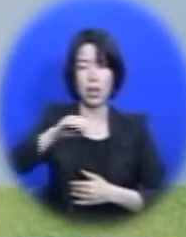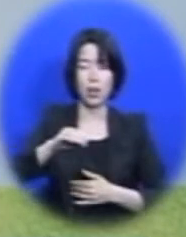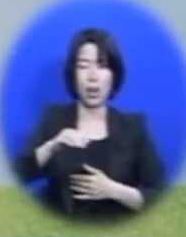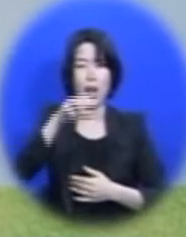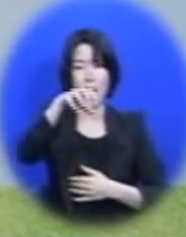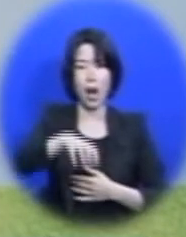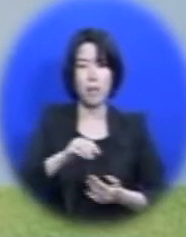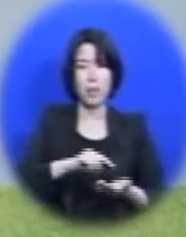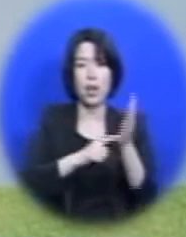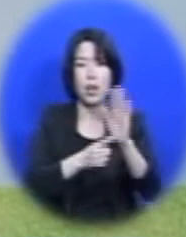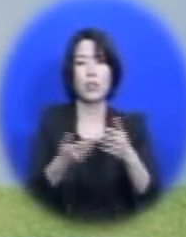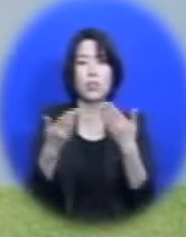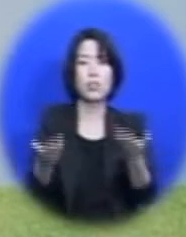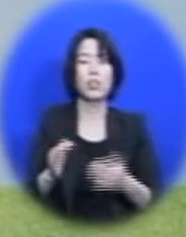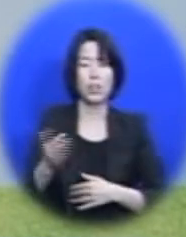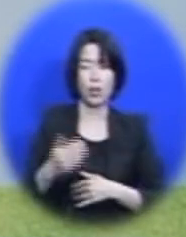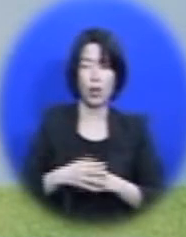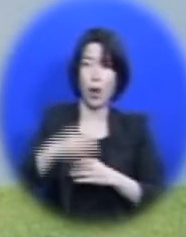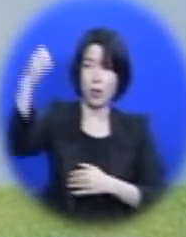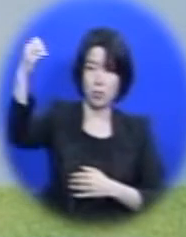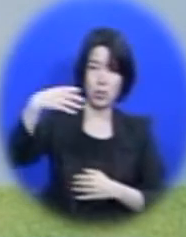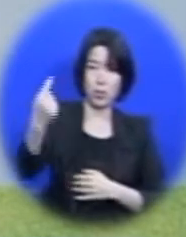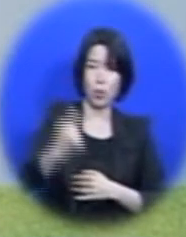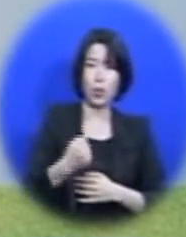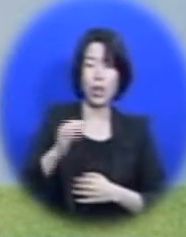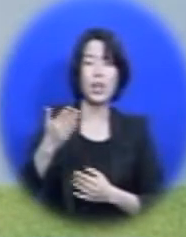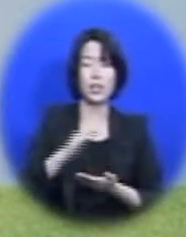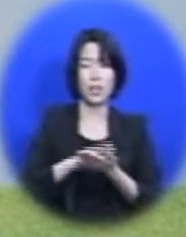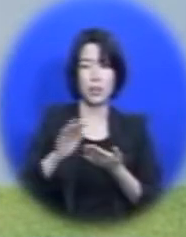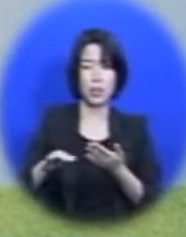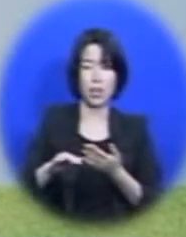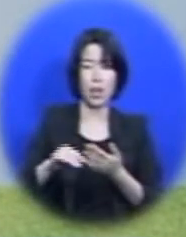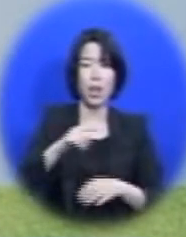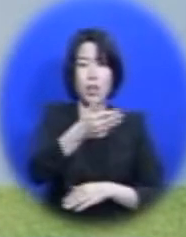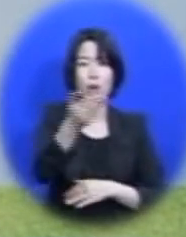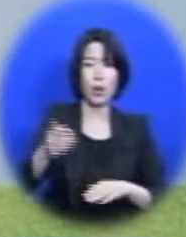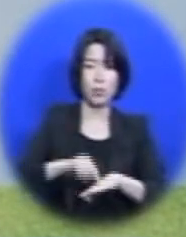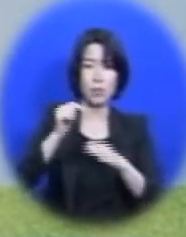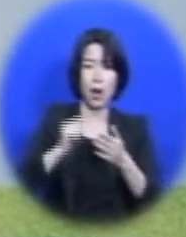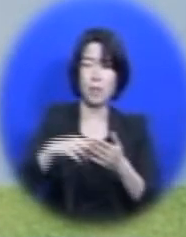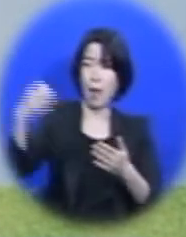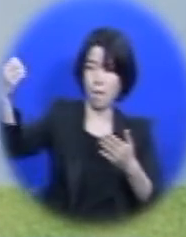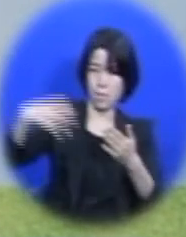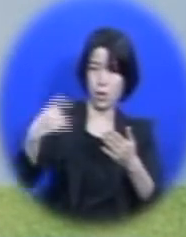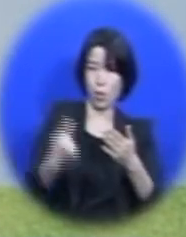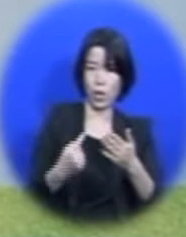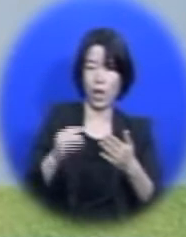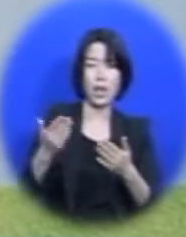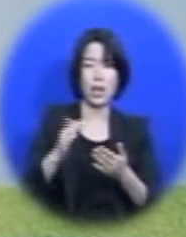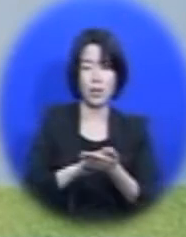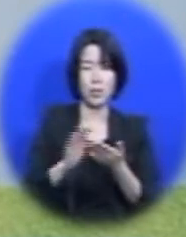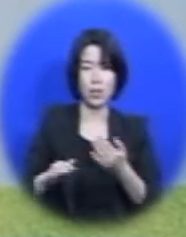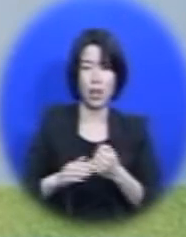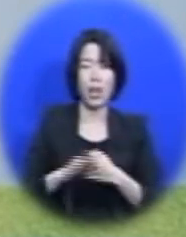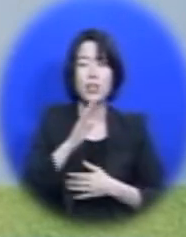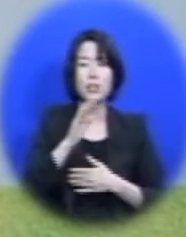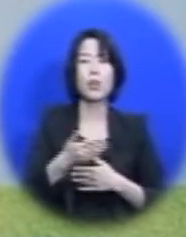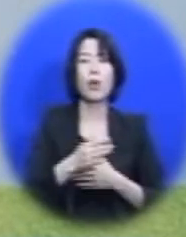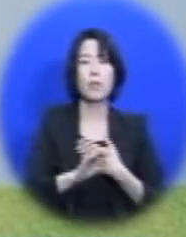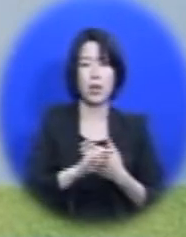돼요. 빛이 들어오게 해야 됩니다. 여러분의 마음에 빛이 들어오게 해야 돼요. 그러면 여러분이